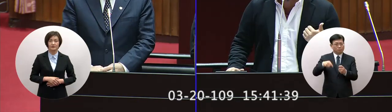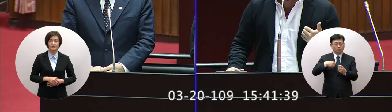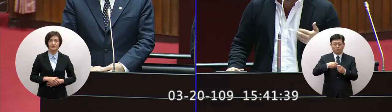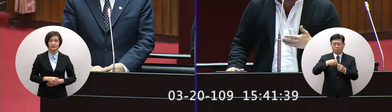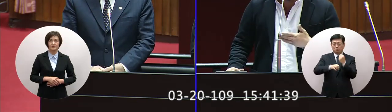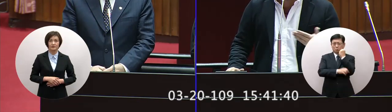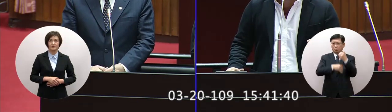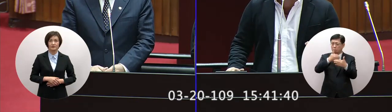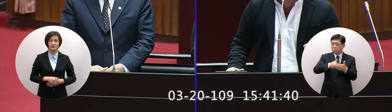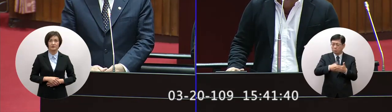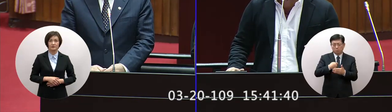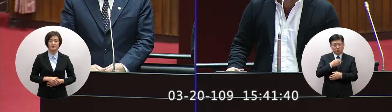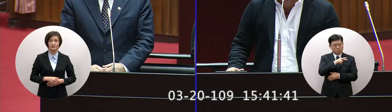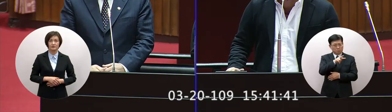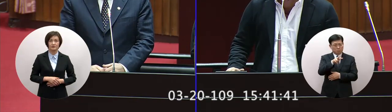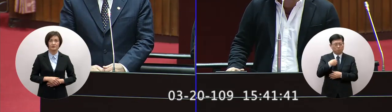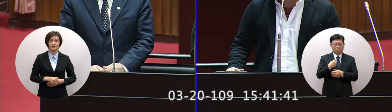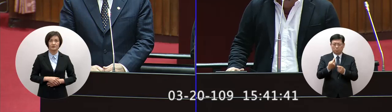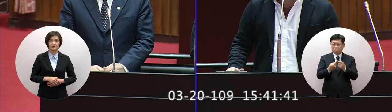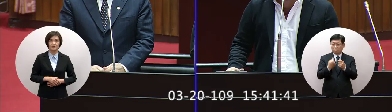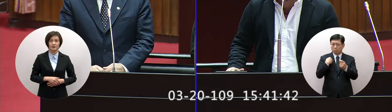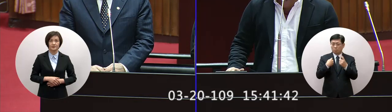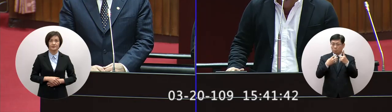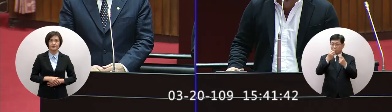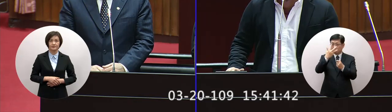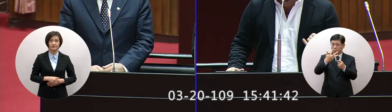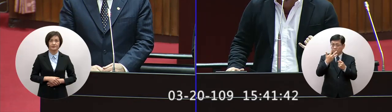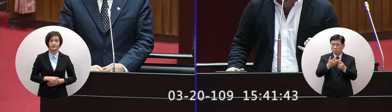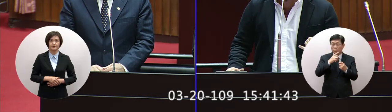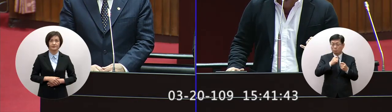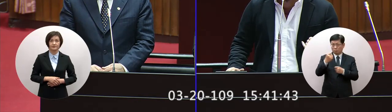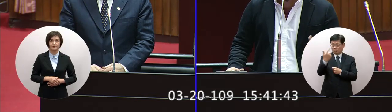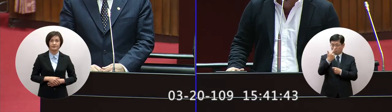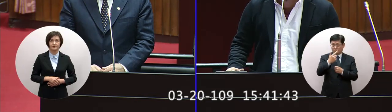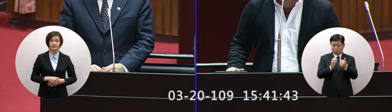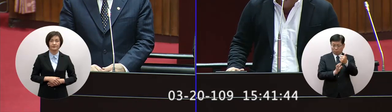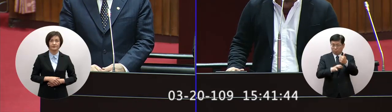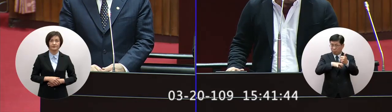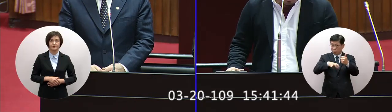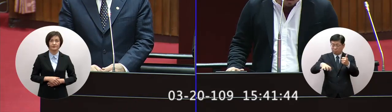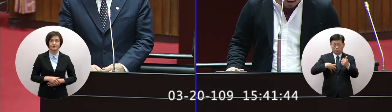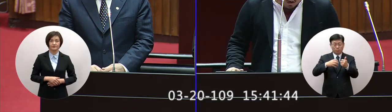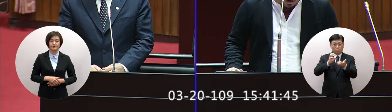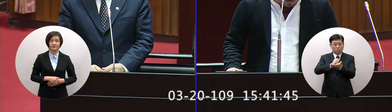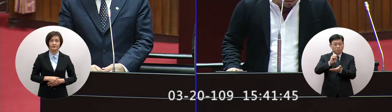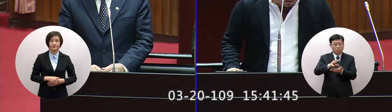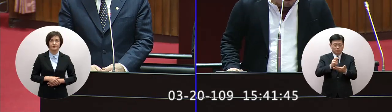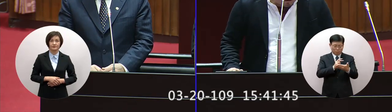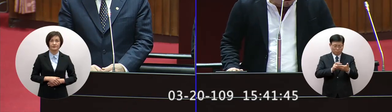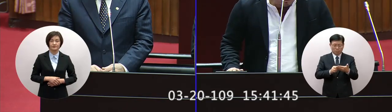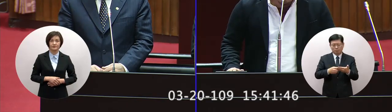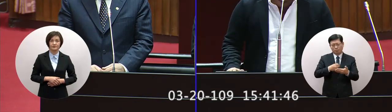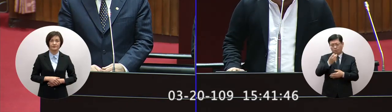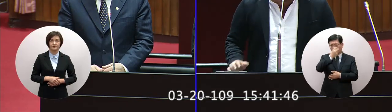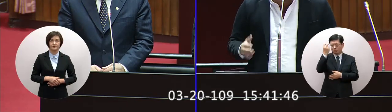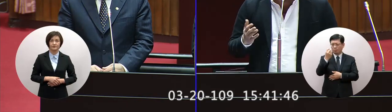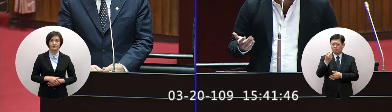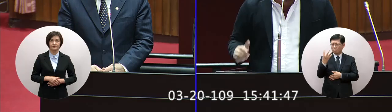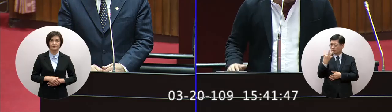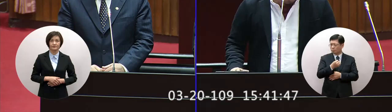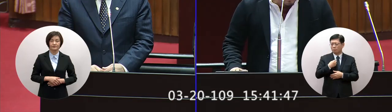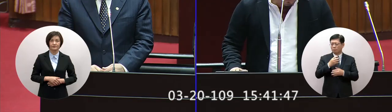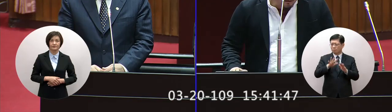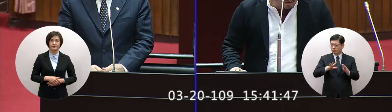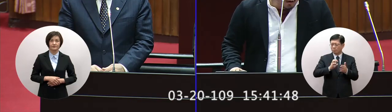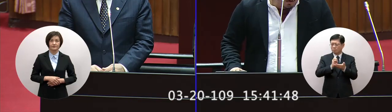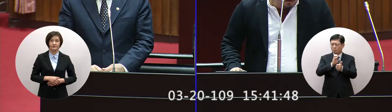个减碳的成绩里面，我其实看了去年我们108年出来的6个部会相关的这个成果报告，我大概有发现几件事情，也可以跟